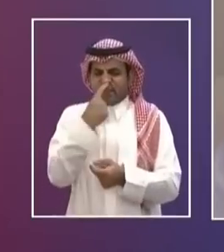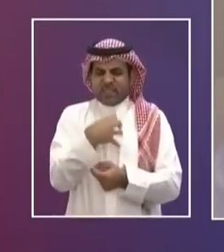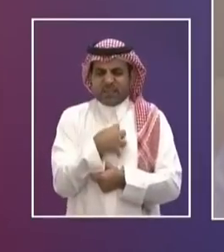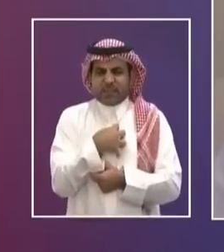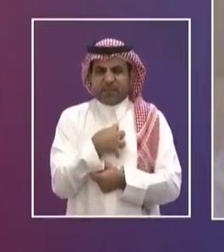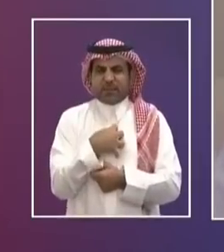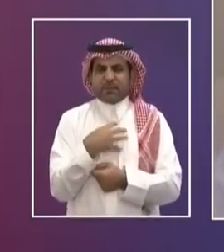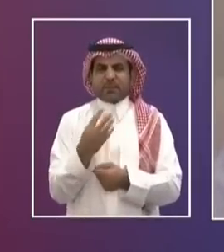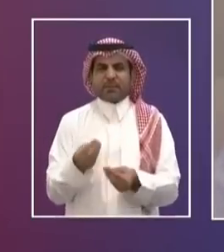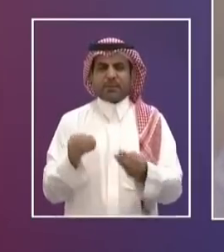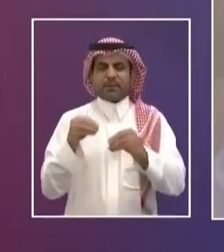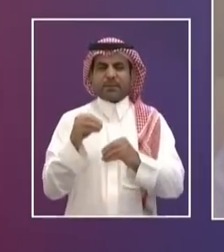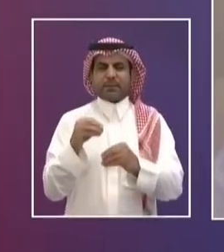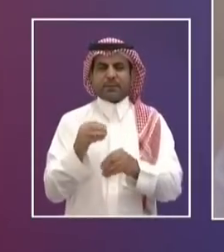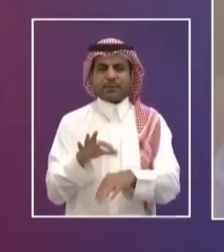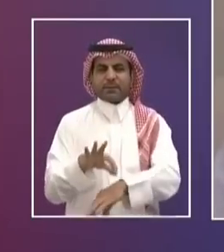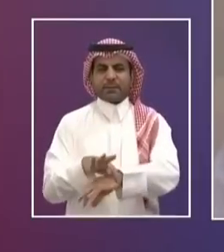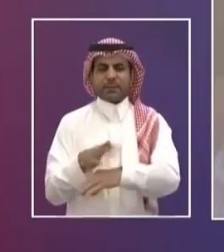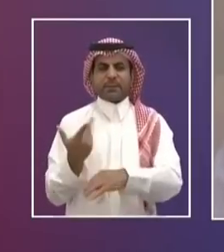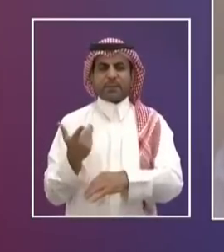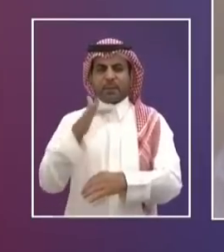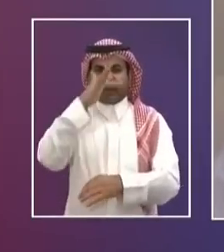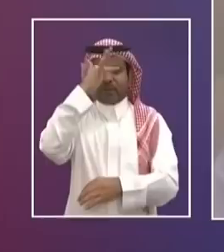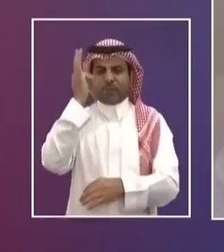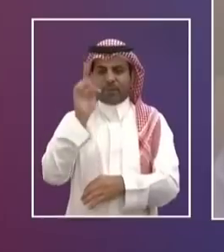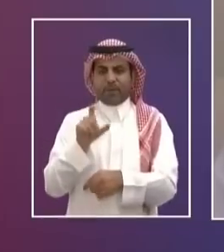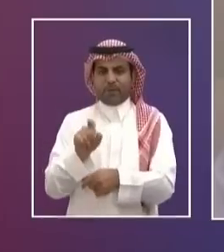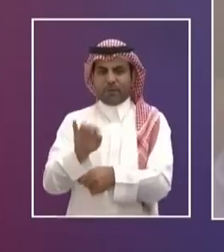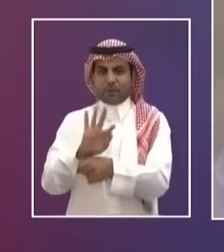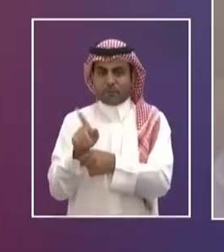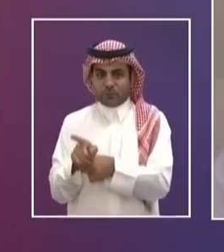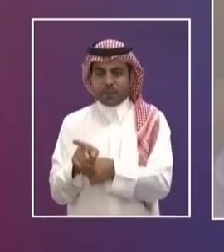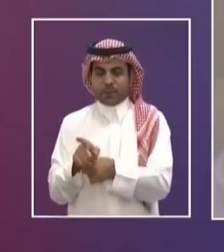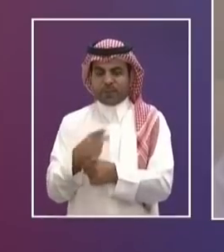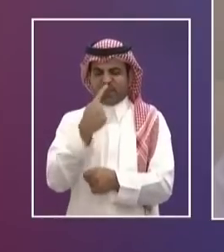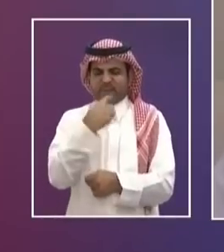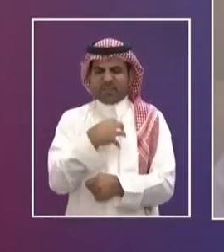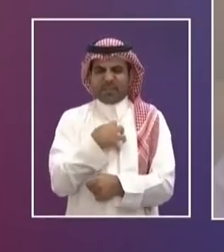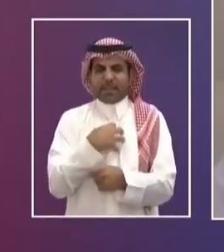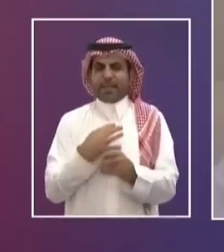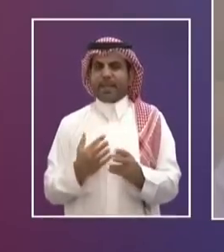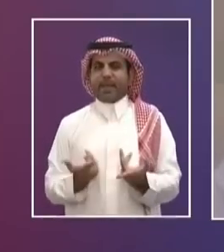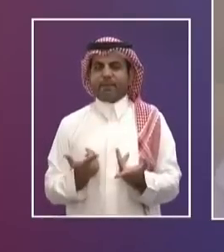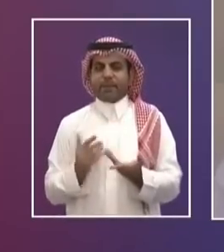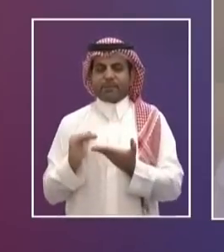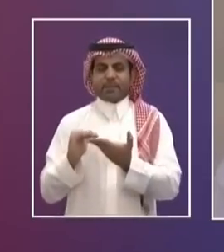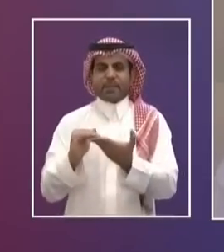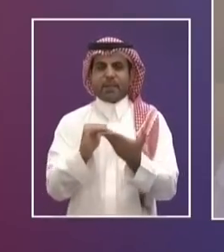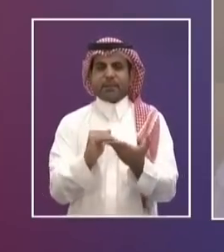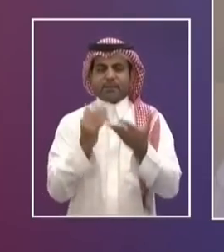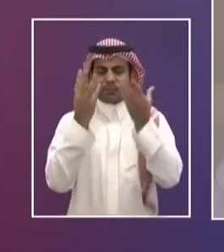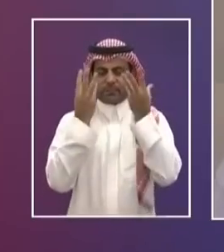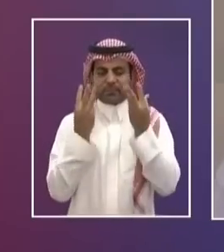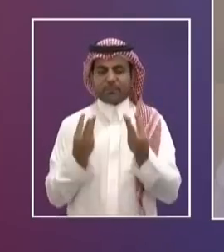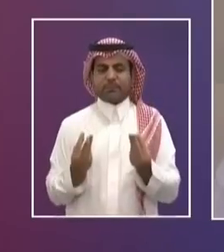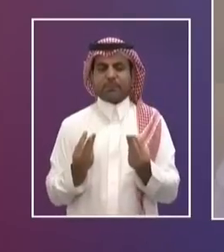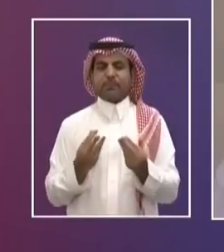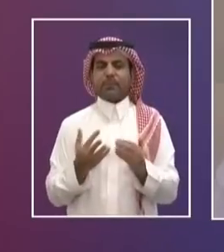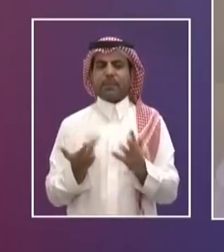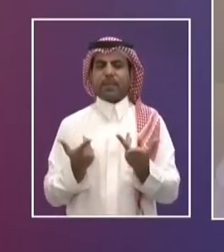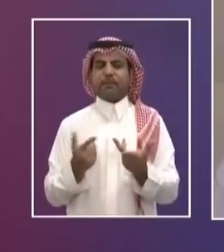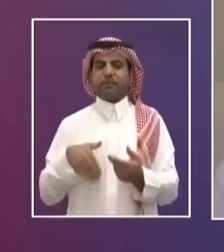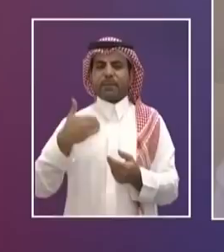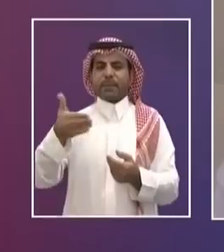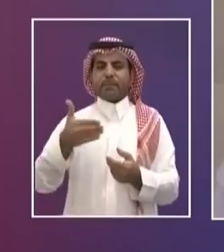التي قد تؤثر على الصحة النفسية في حالة الإصابة بفيروس كورونا، وكيف يمكن مساعدتهم للحفاظ على صحتهم النفسية